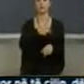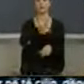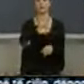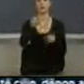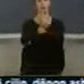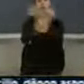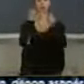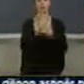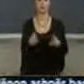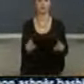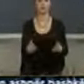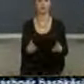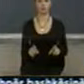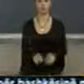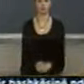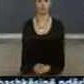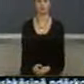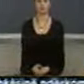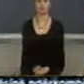eurotlantikë.